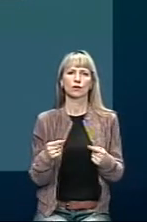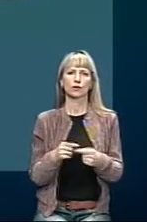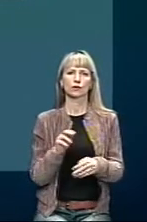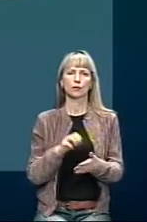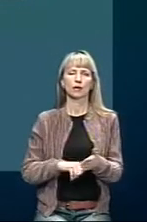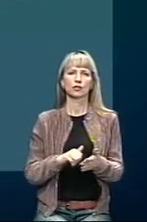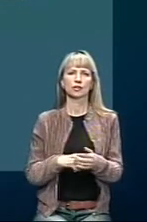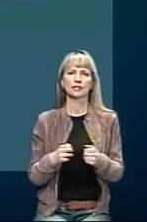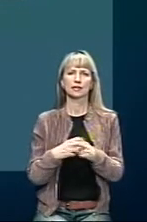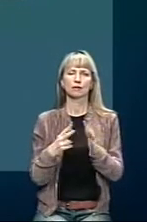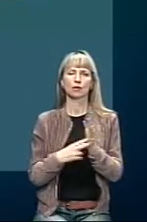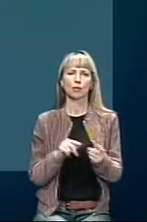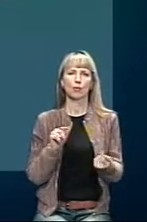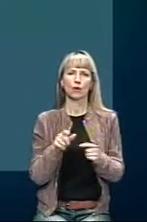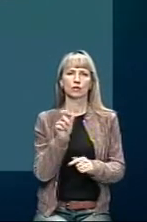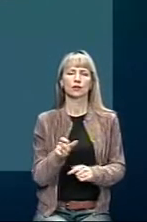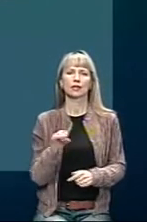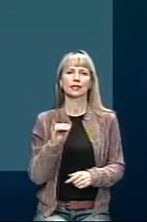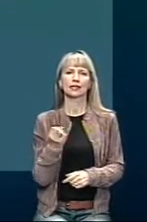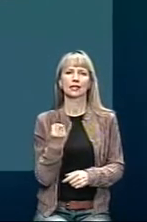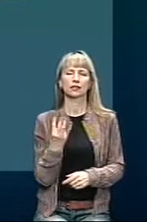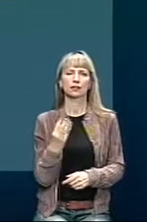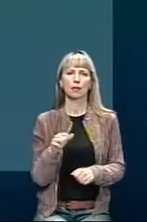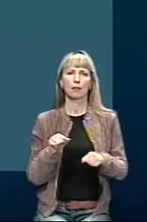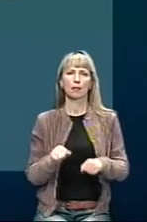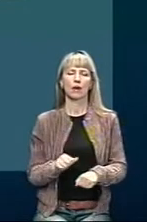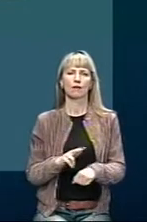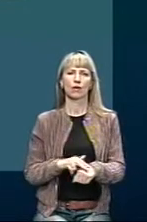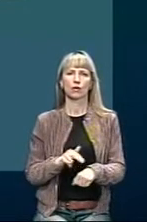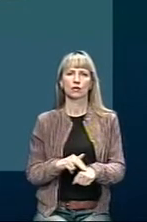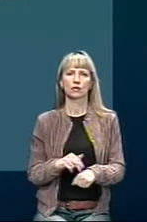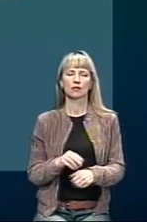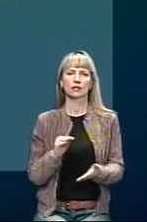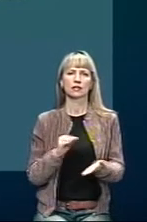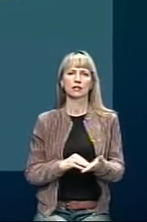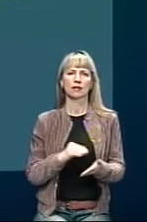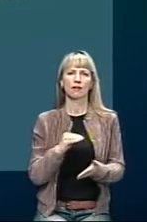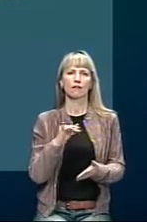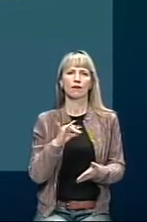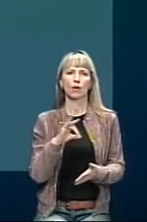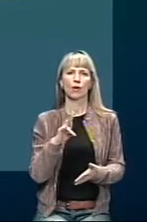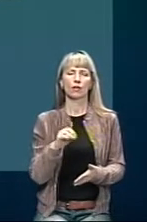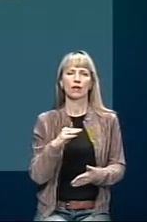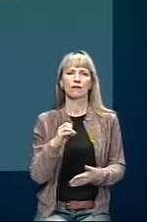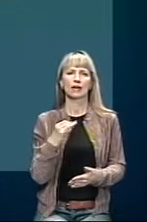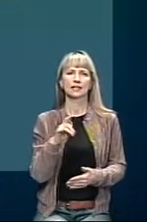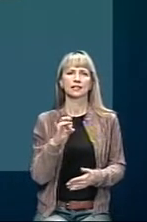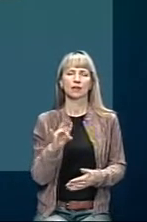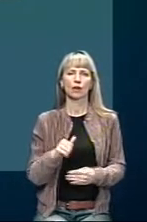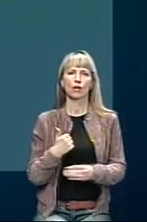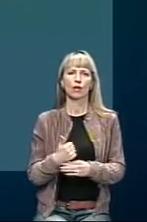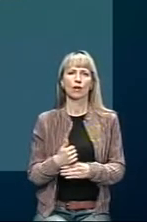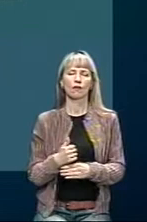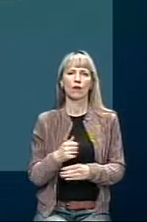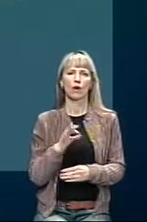вбивства 17 протестувальників та 13 правоохоронців, зазначила Фіона Фрейзер, голова моніторингової місії